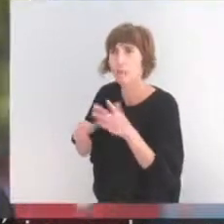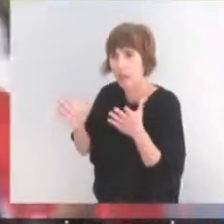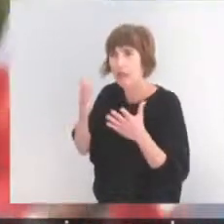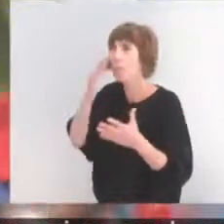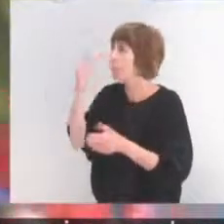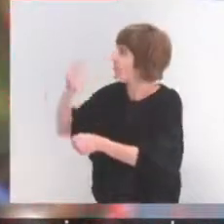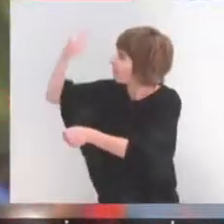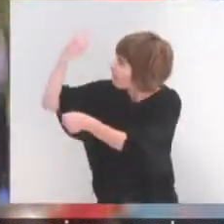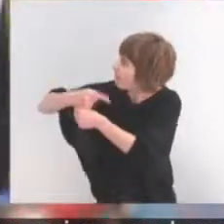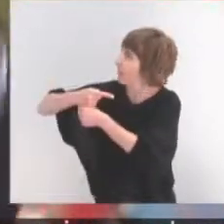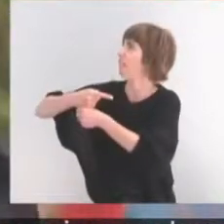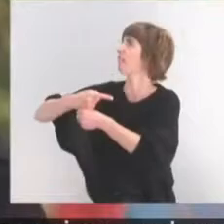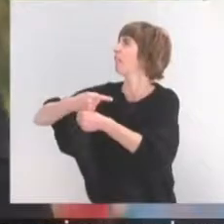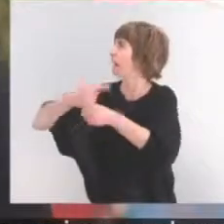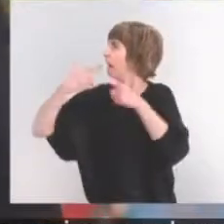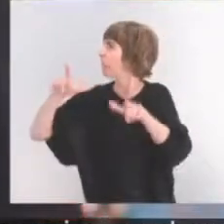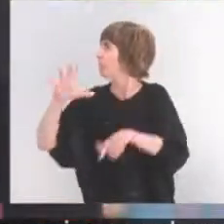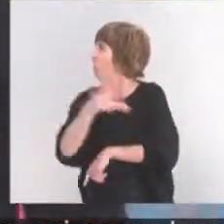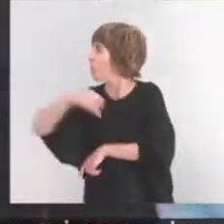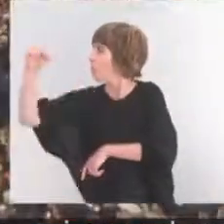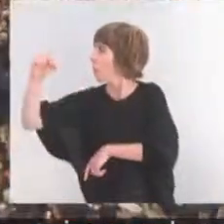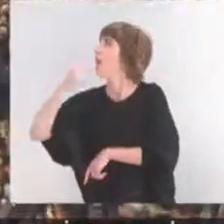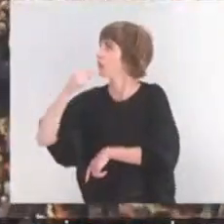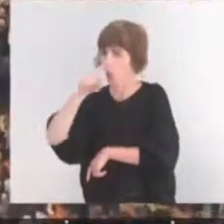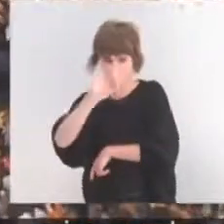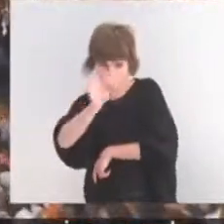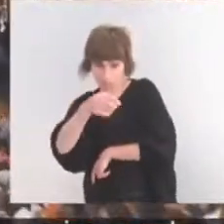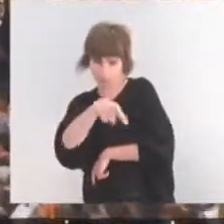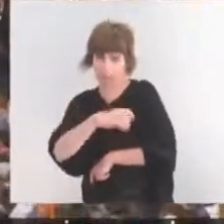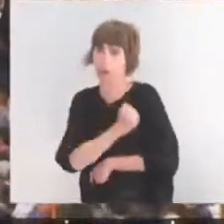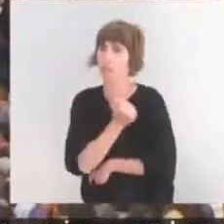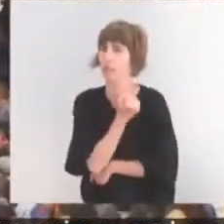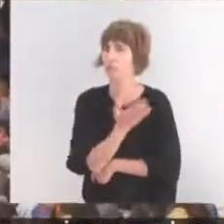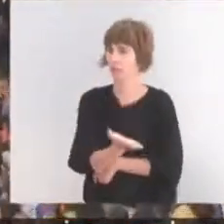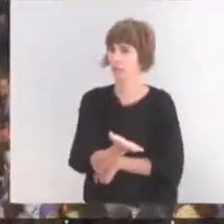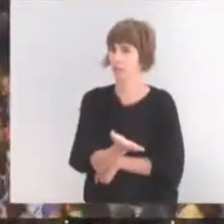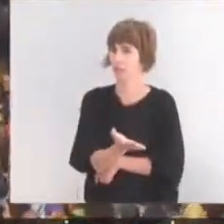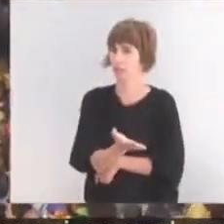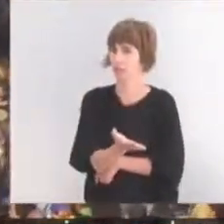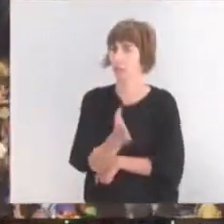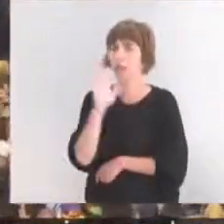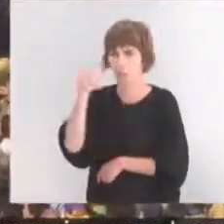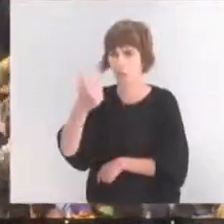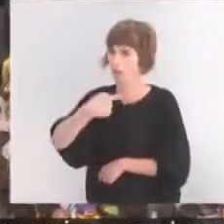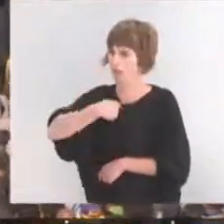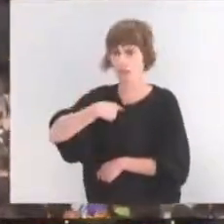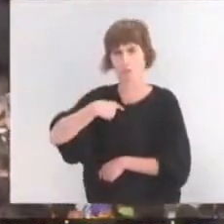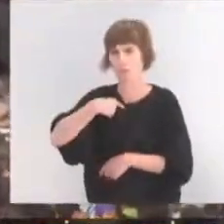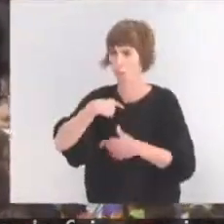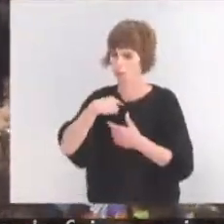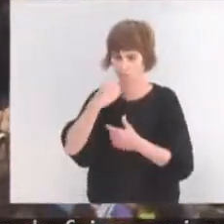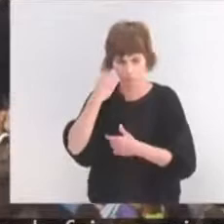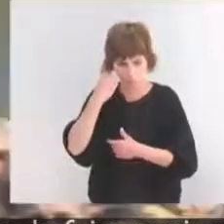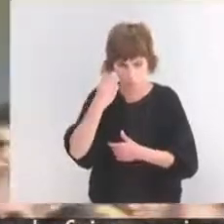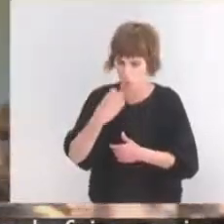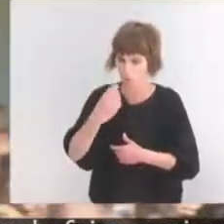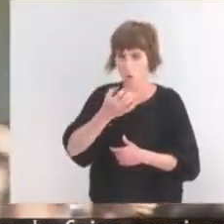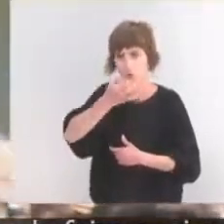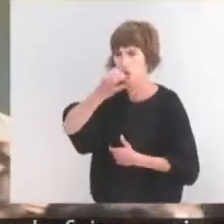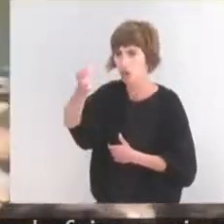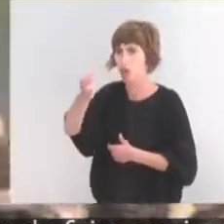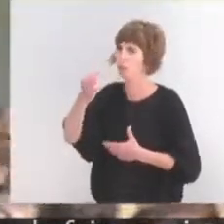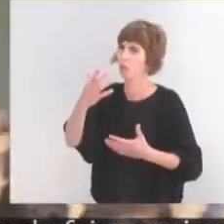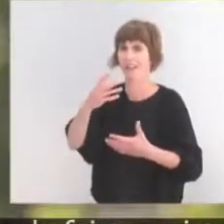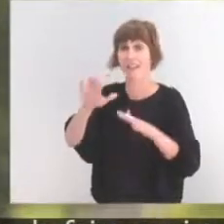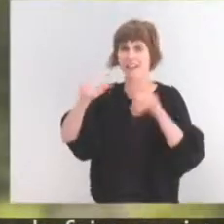et complètement de soi. De la même manière, j'ai toujours refusé de tourner autour du pot et je préfère dire les choses comme